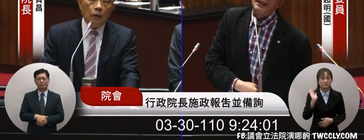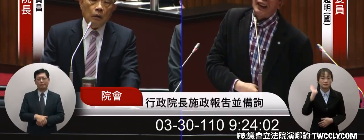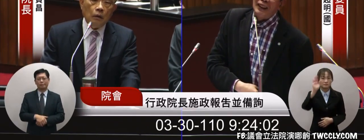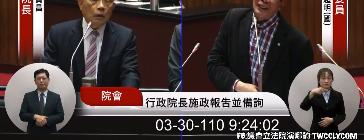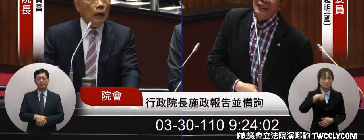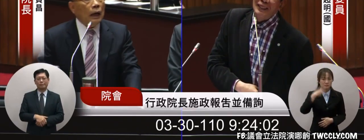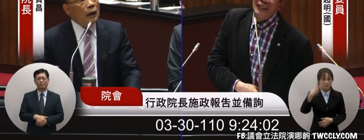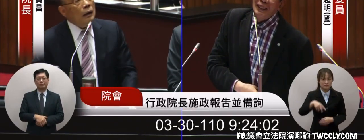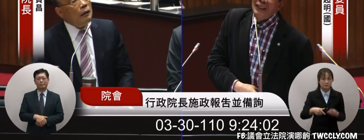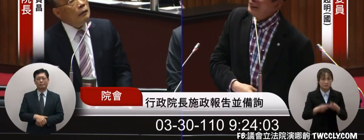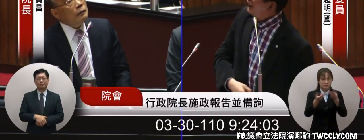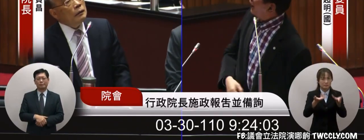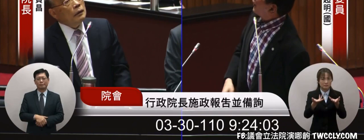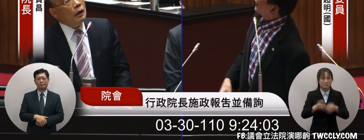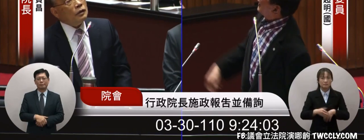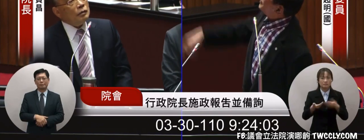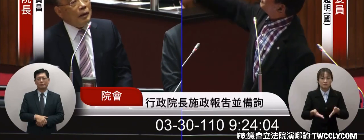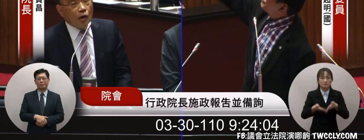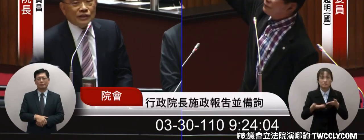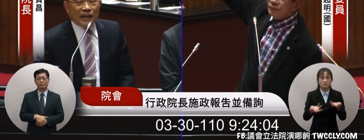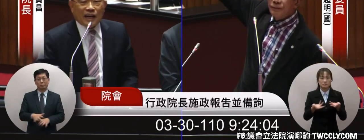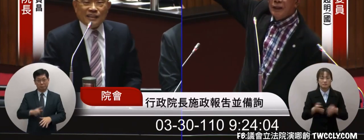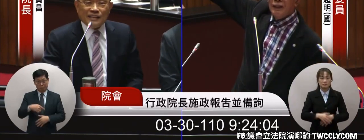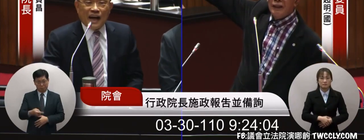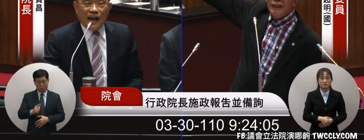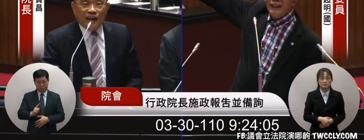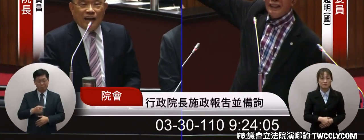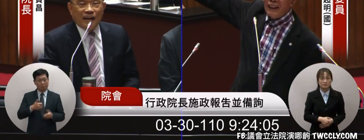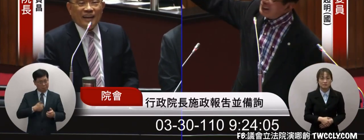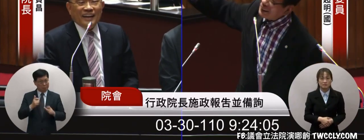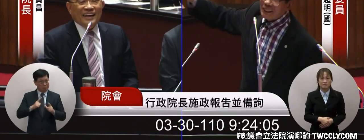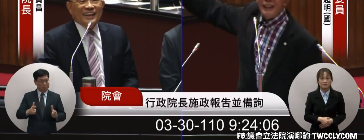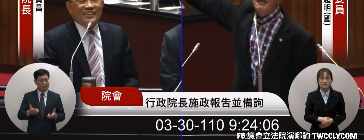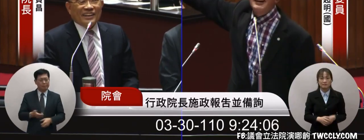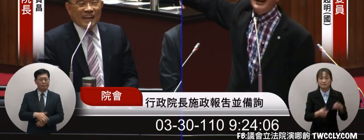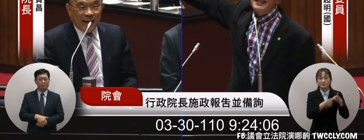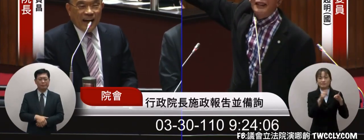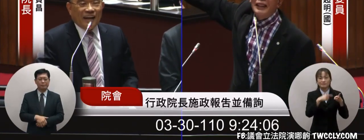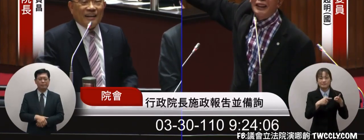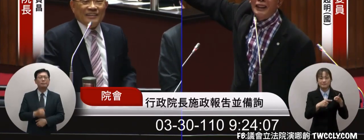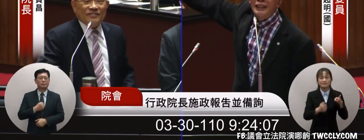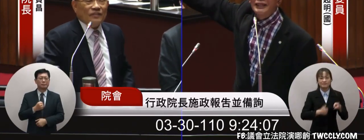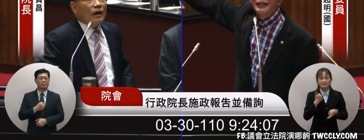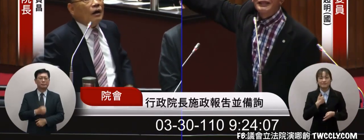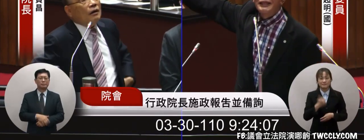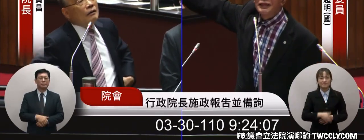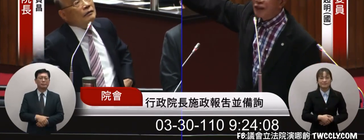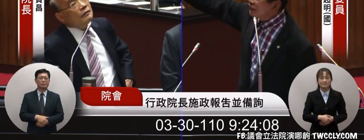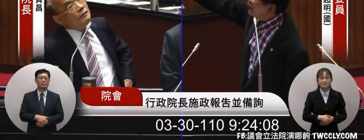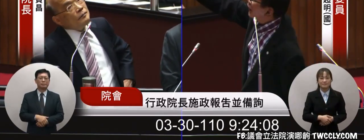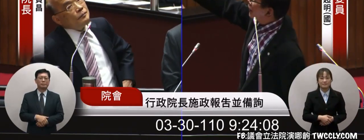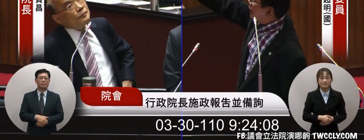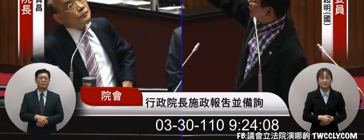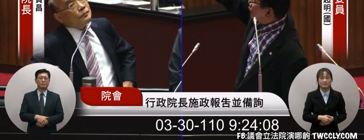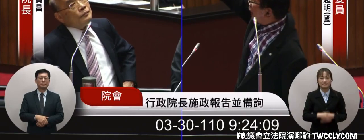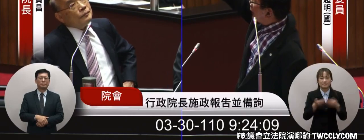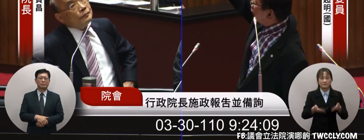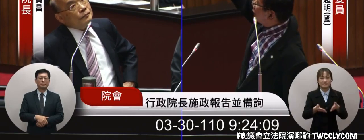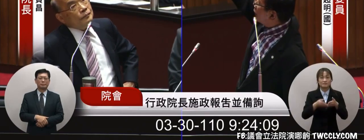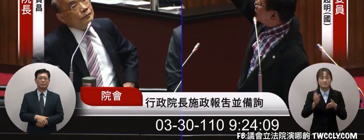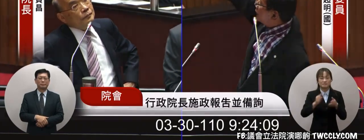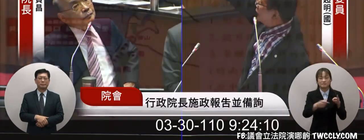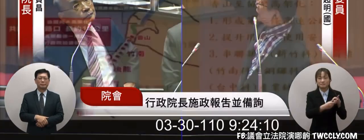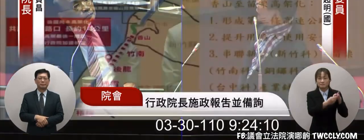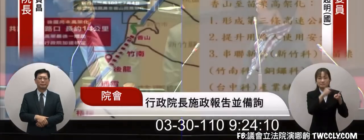事阿公阿說這間是真的嗎我知道重點在這個大